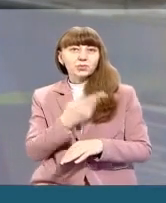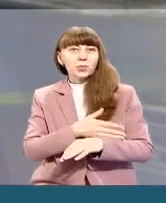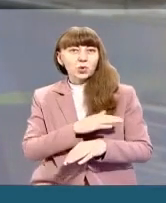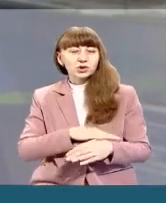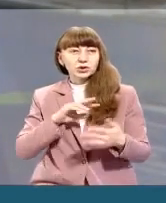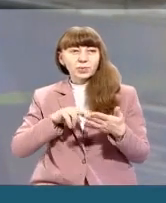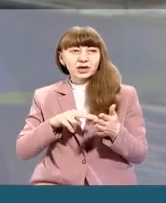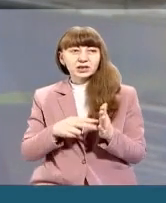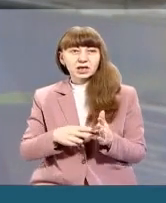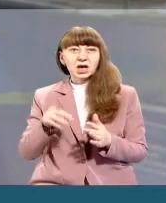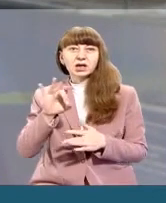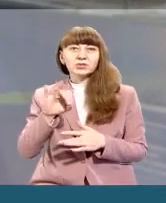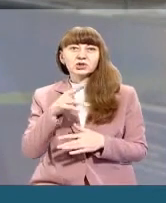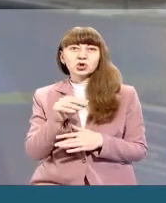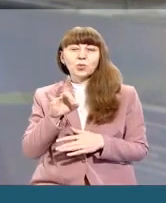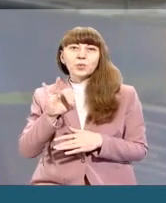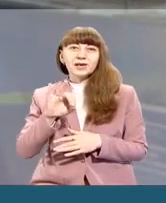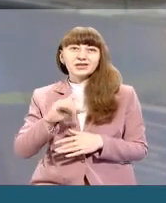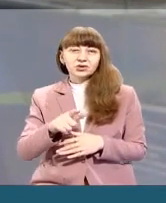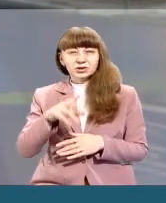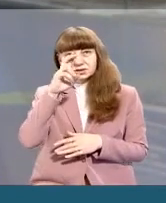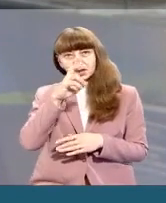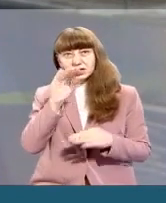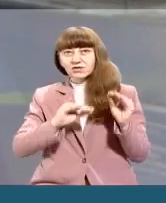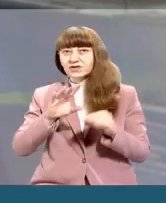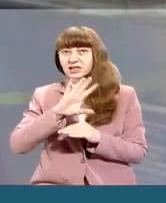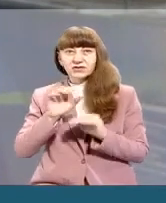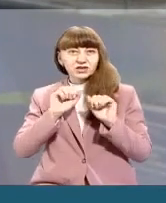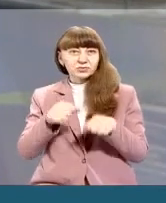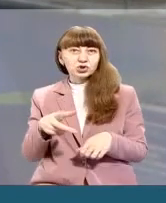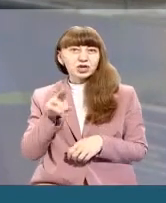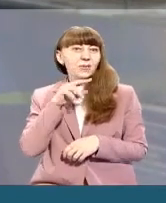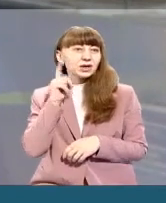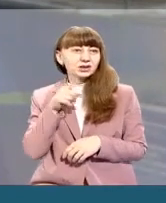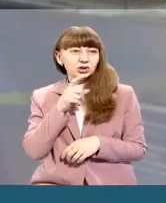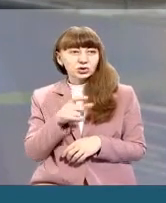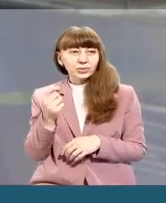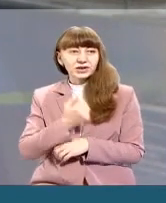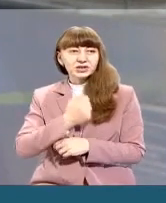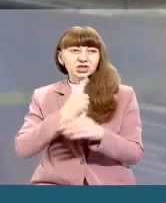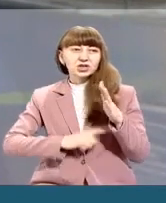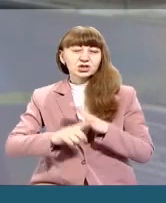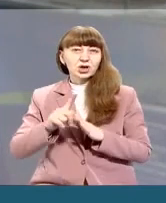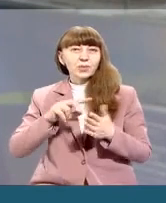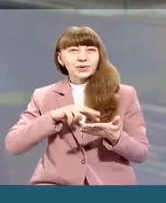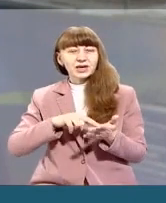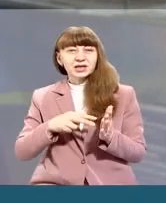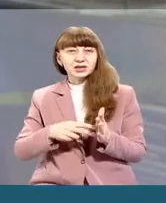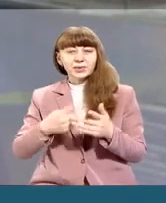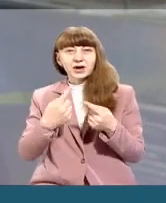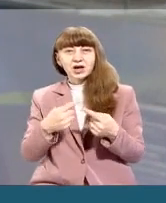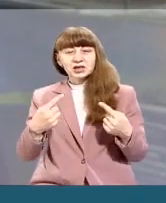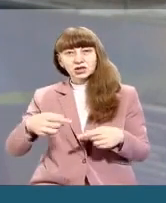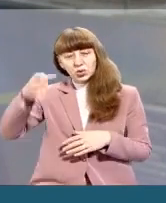по проекту академической мобильности. Ведь наше государство создает возможности, поддерживает начинания и проекты молодых ученых в